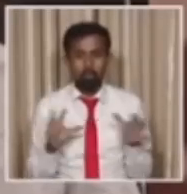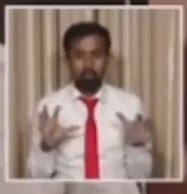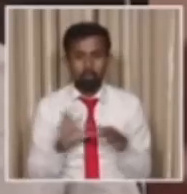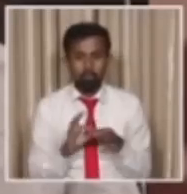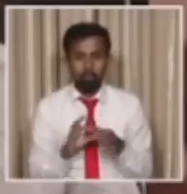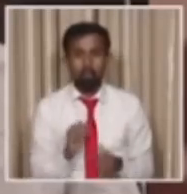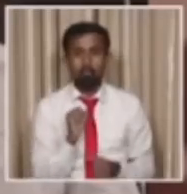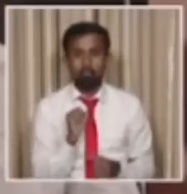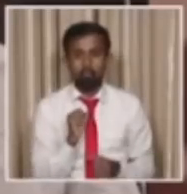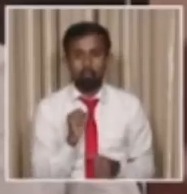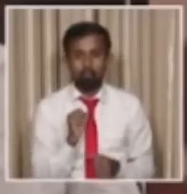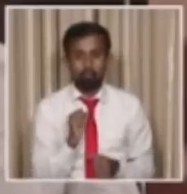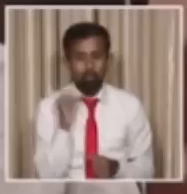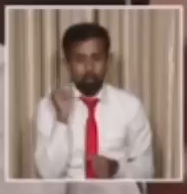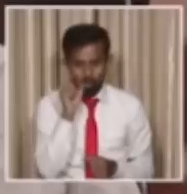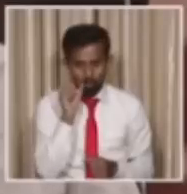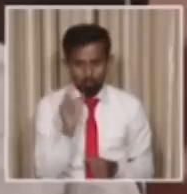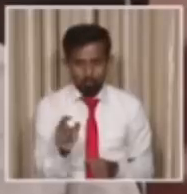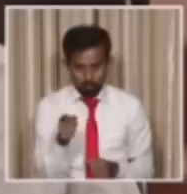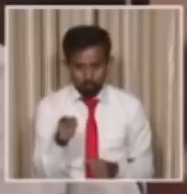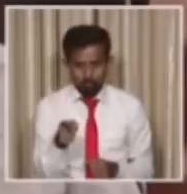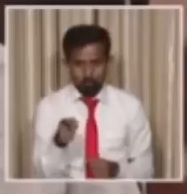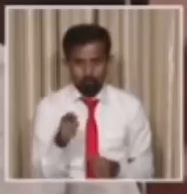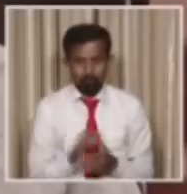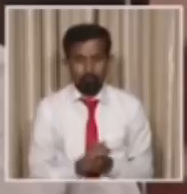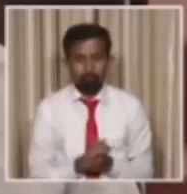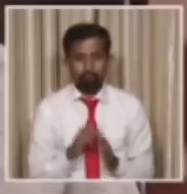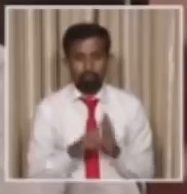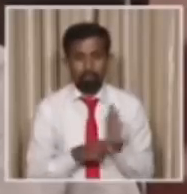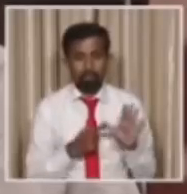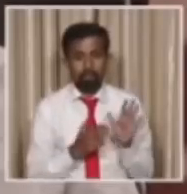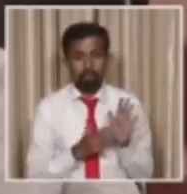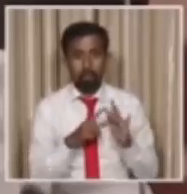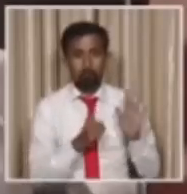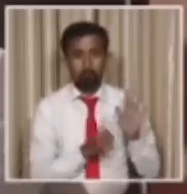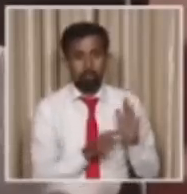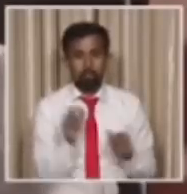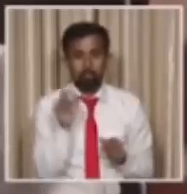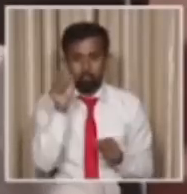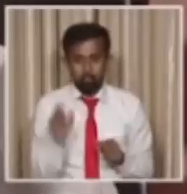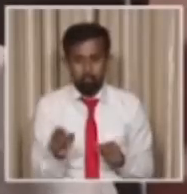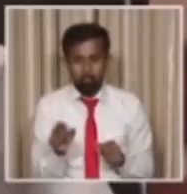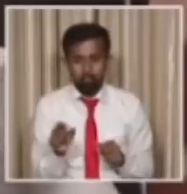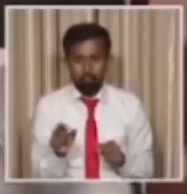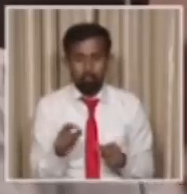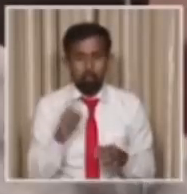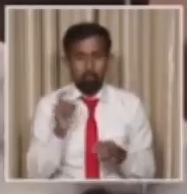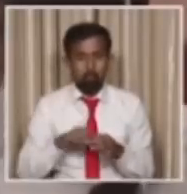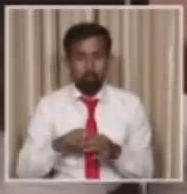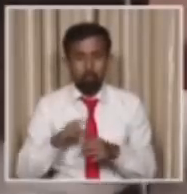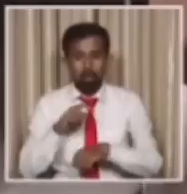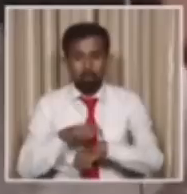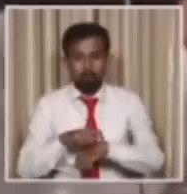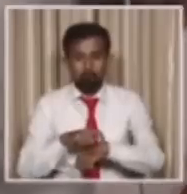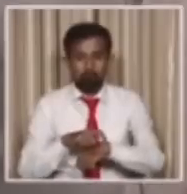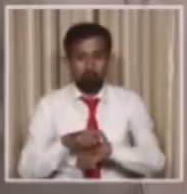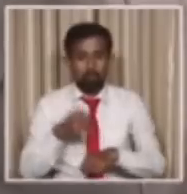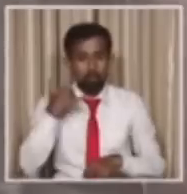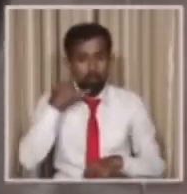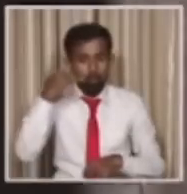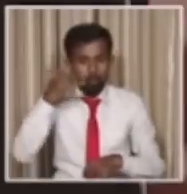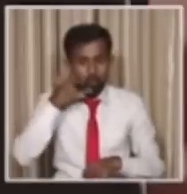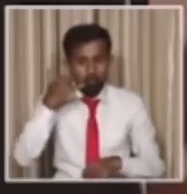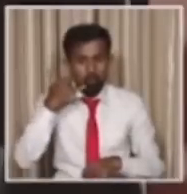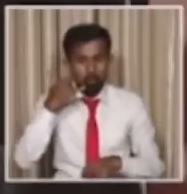මොකද්ද? ඒ ගැන සොයා බැලුවද? ජමිල් කියන පුද්ගලයා මේ ප්‍රශ්නේ වෙලා තිබුණේ මේ ටෙලිෆෝන් කෝල් එකක්